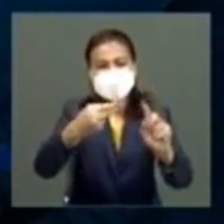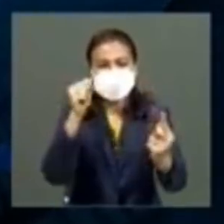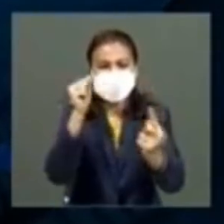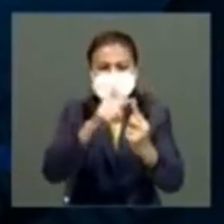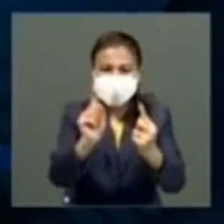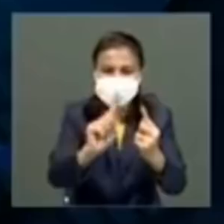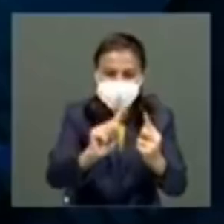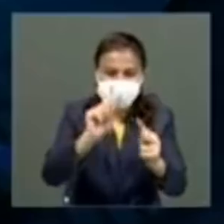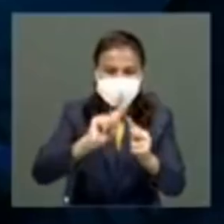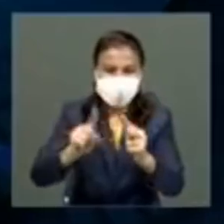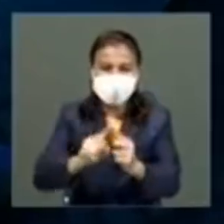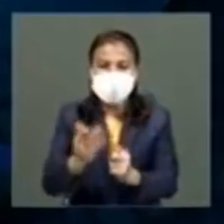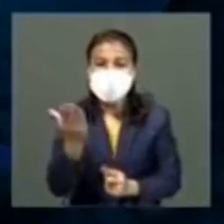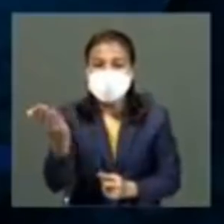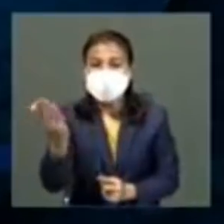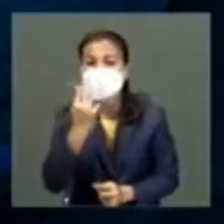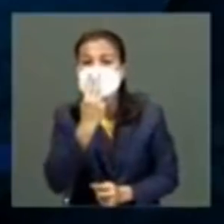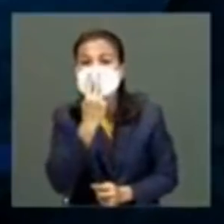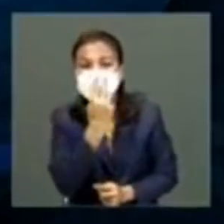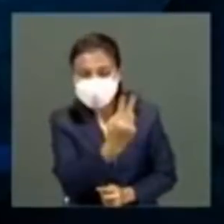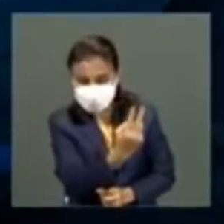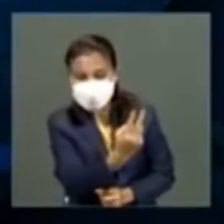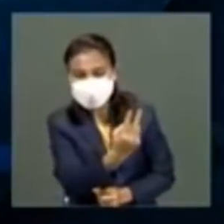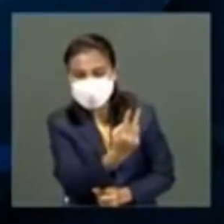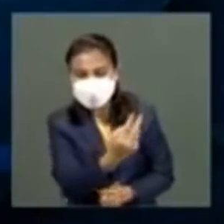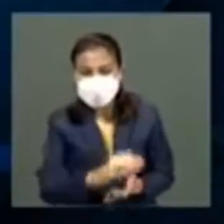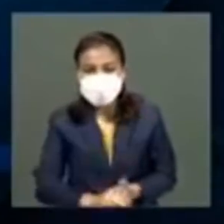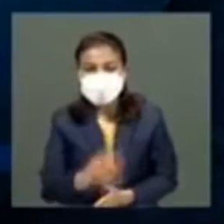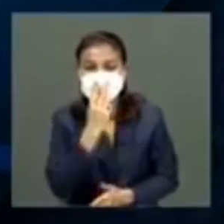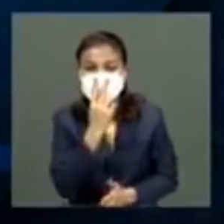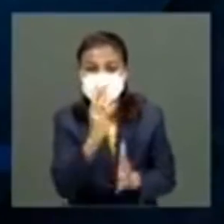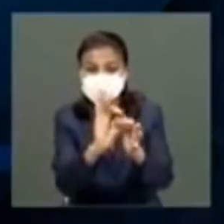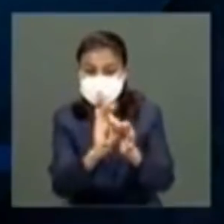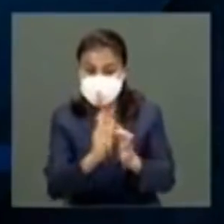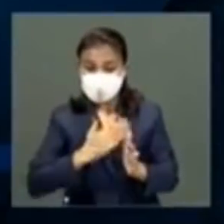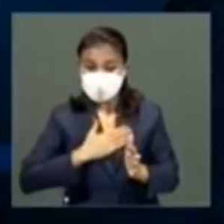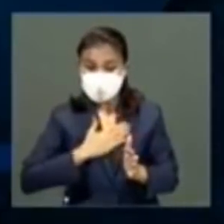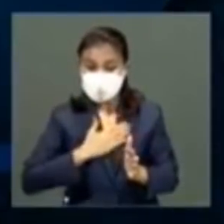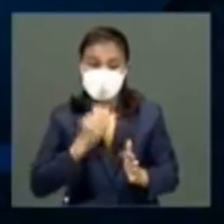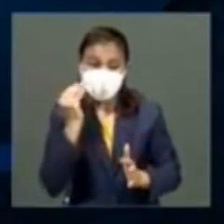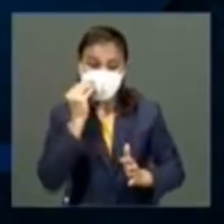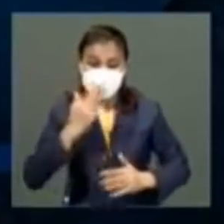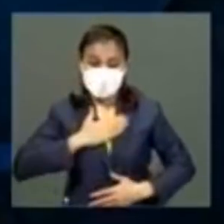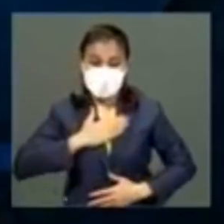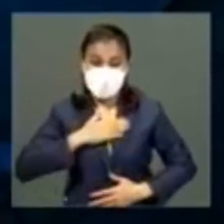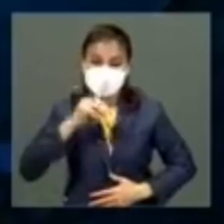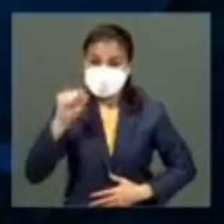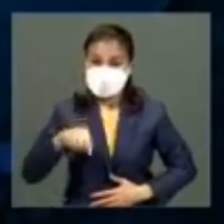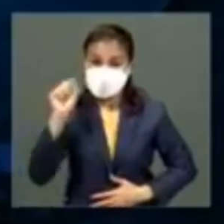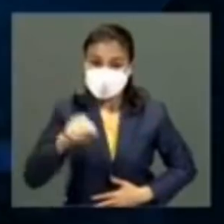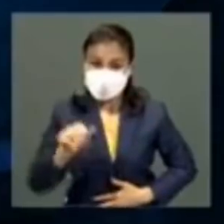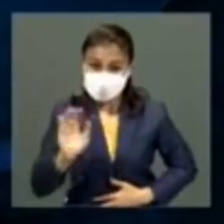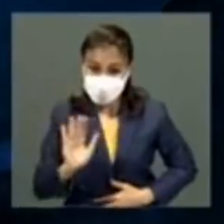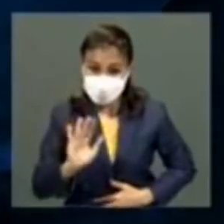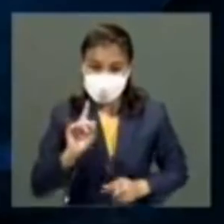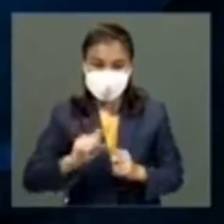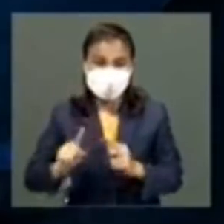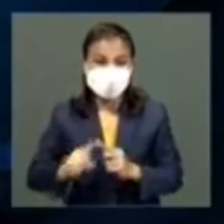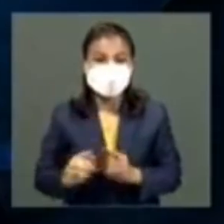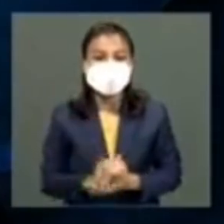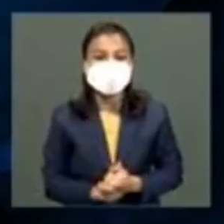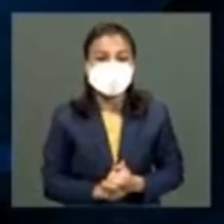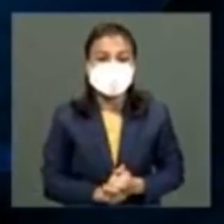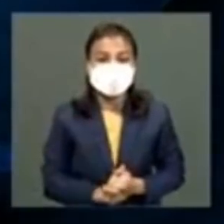อย่างไรบ้างนะขอให้พี่น้องประชาชนติดตามนะคะว่าเกี่ยวกับท่านอยู่ใกล้เขตที่ท่านพักอาศัยหรือไม่